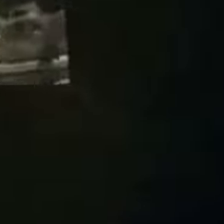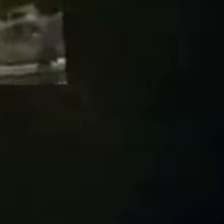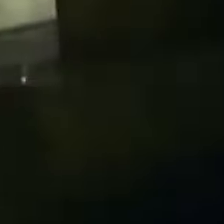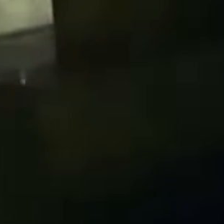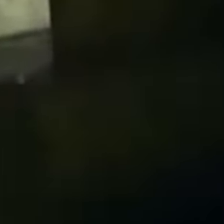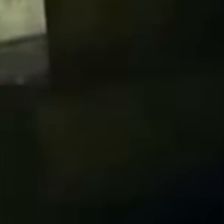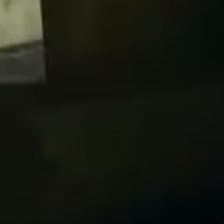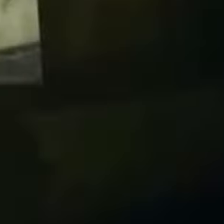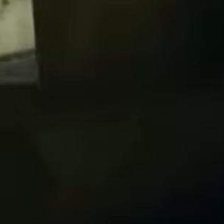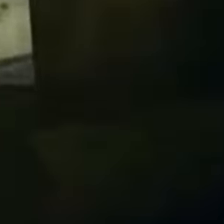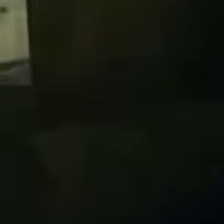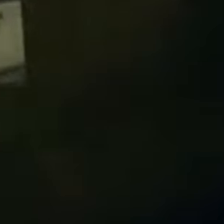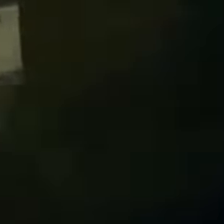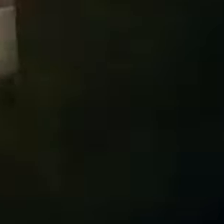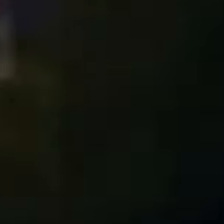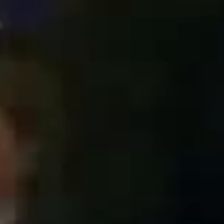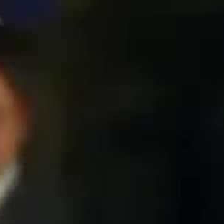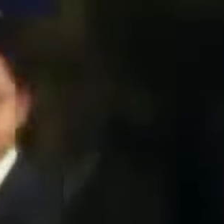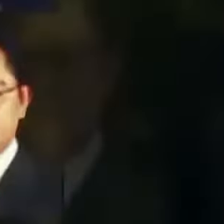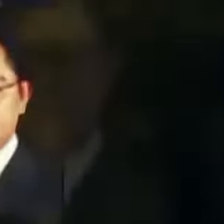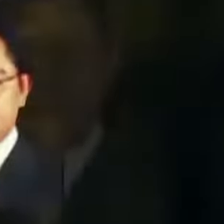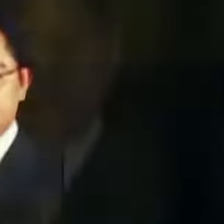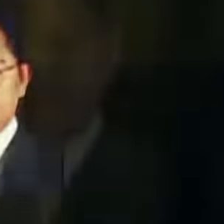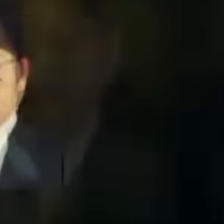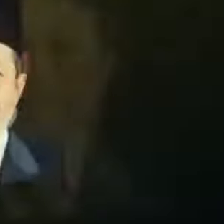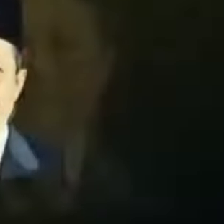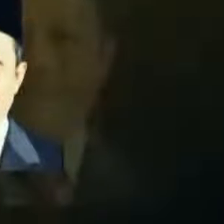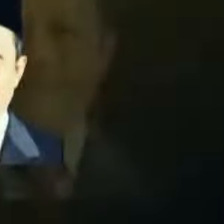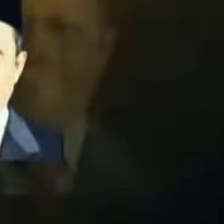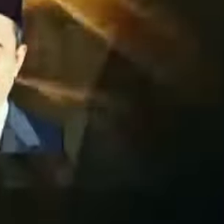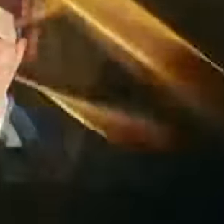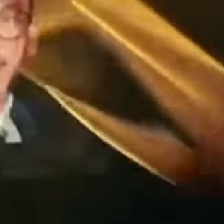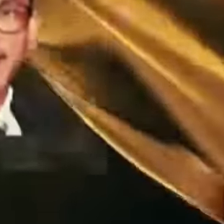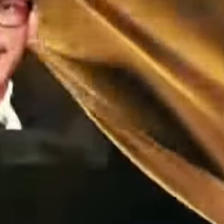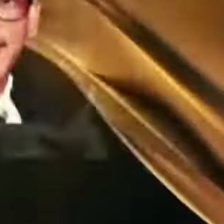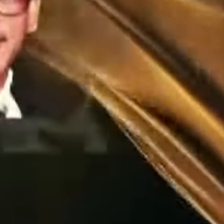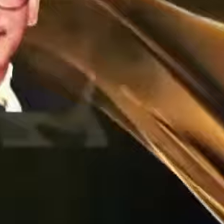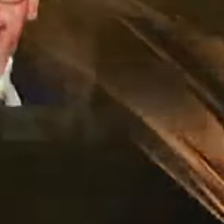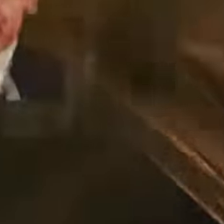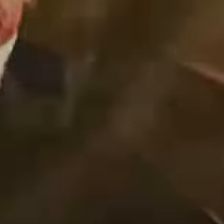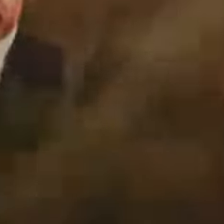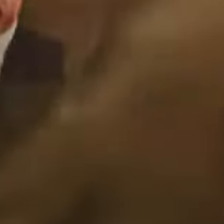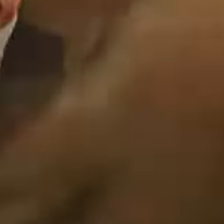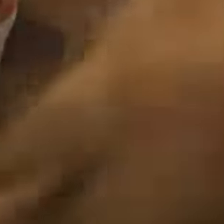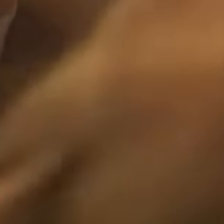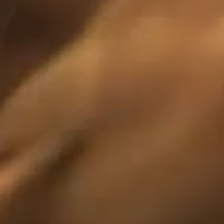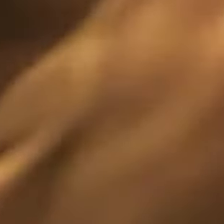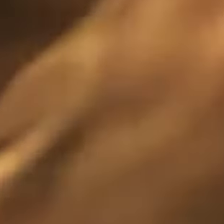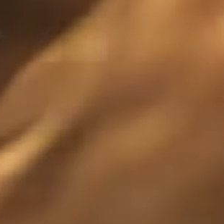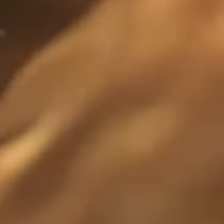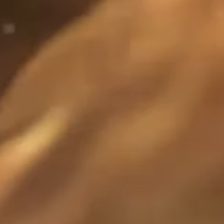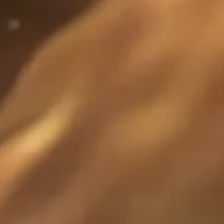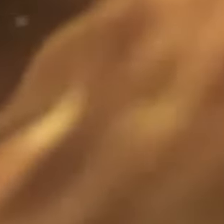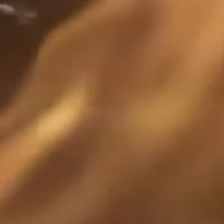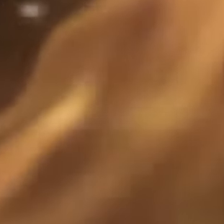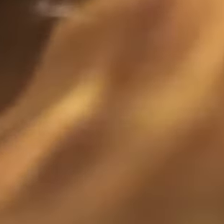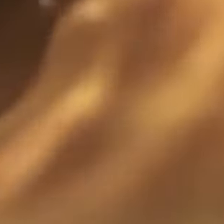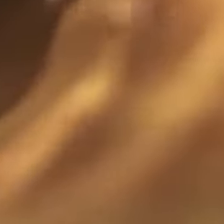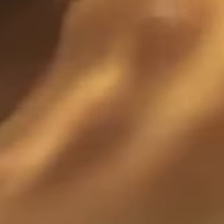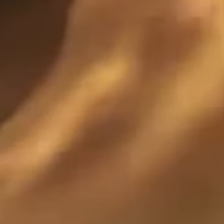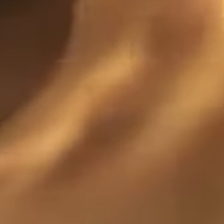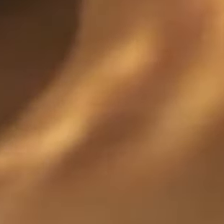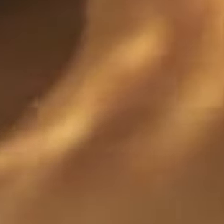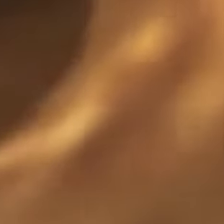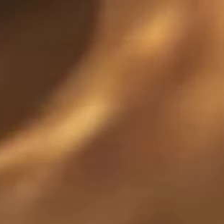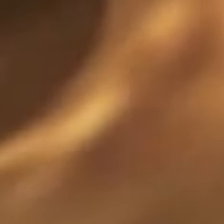Hai Asalamualaikum salam hormat besok lagi menulis inklusif choirina ada sedang menyaksikan saluran cb1